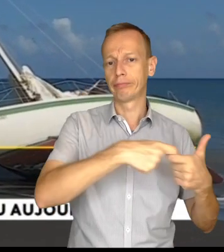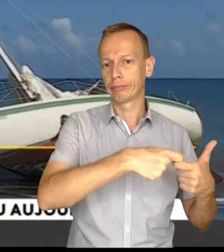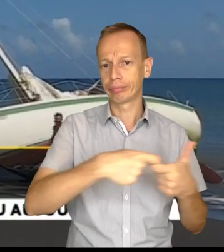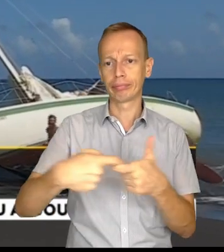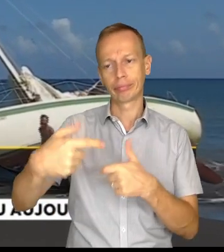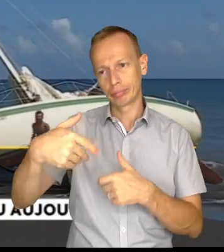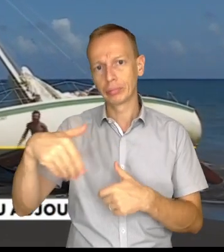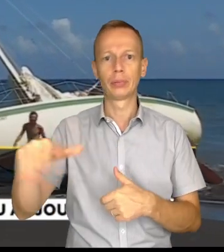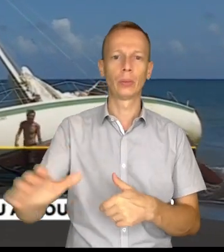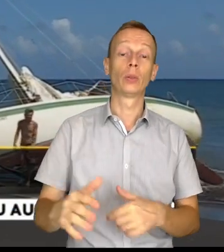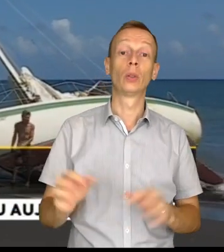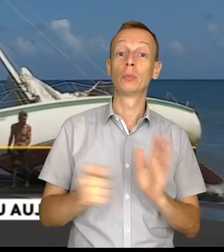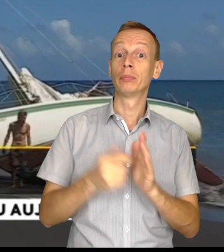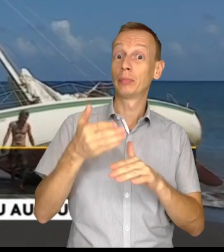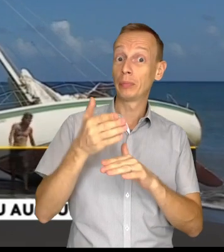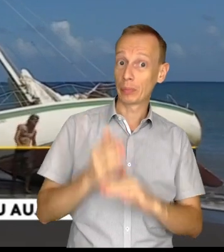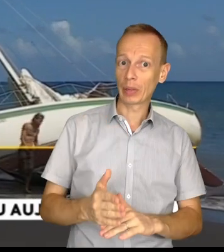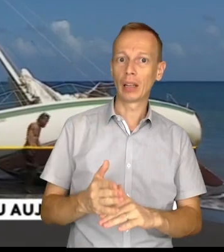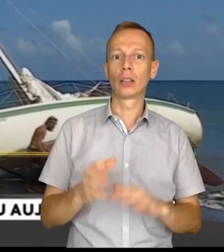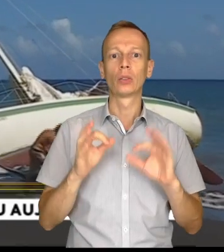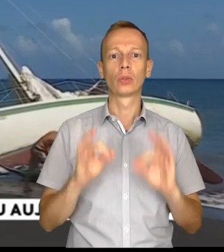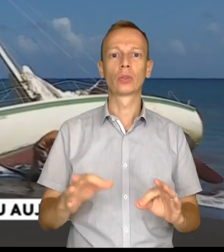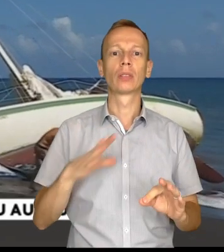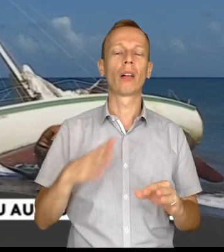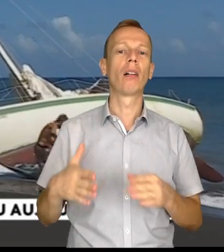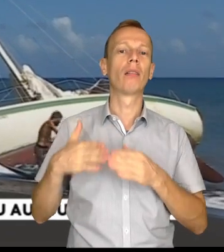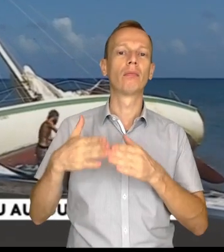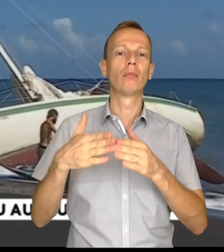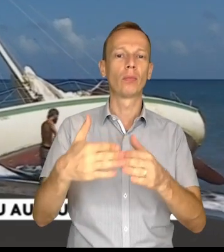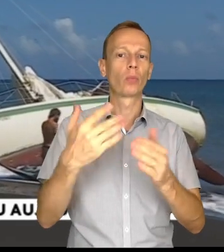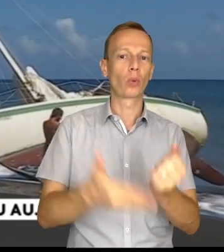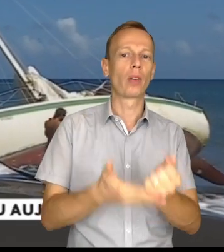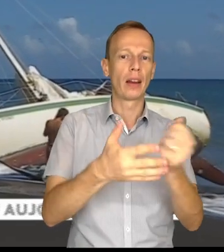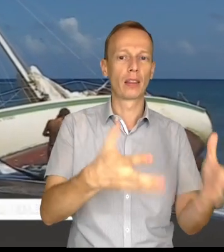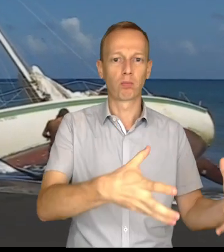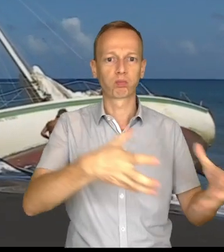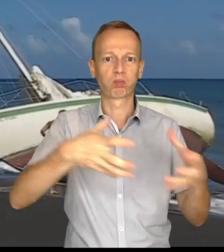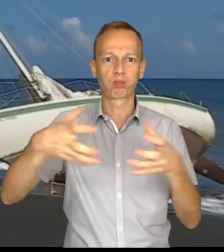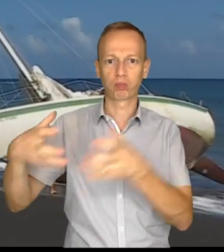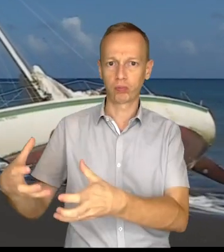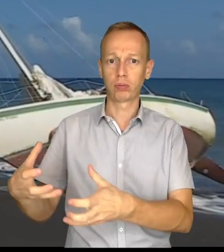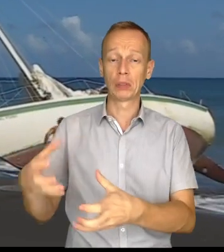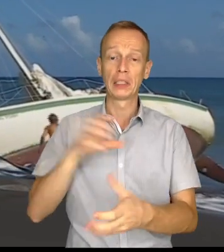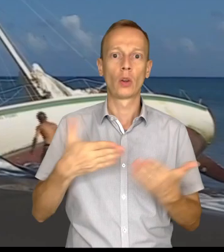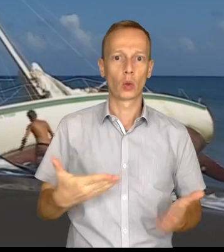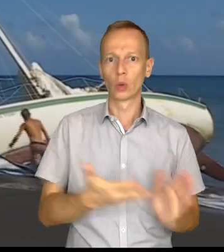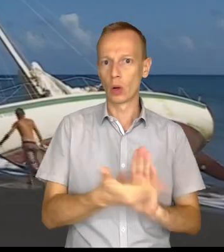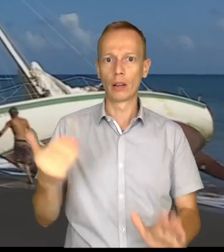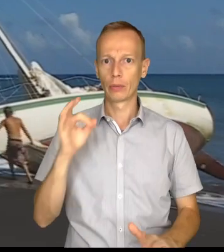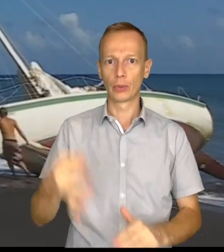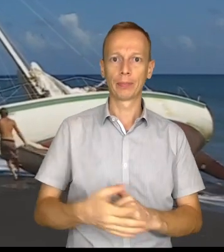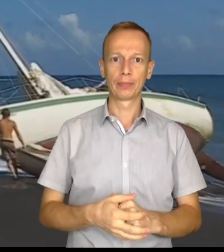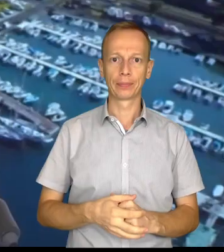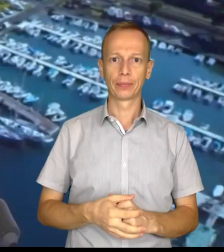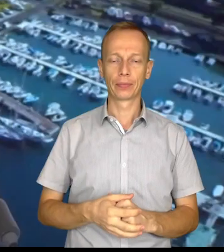être remorqué. Et dès que c'est prêt, on a notre élément maritime, notre barge maritime qui va arriver pour le sortir. Effectivement, l'idéal, ce serait de le sortir